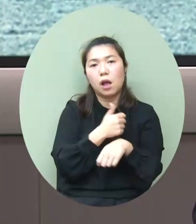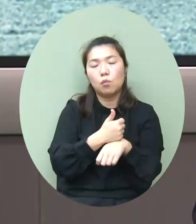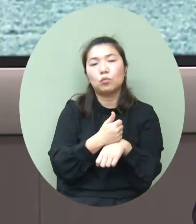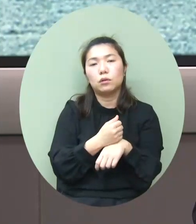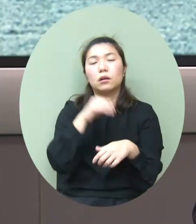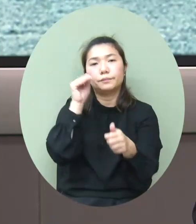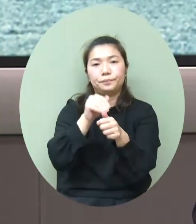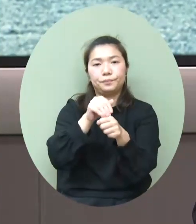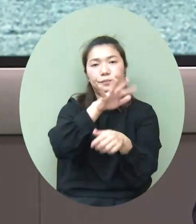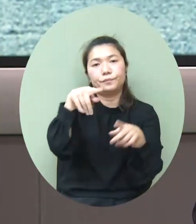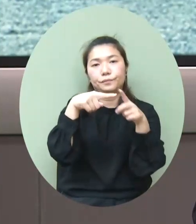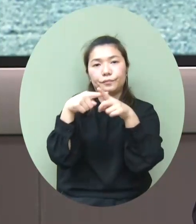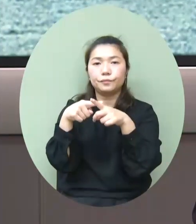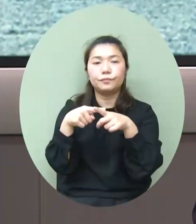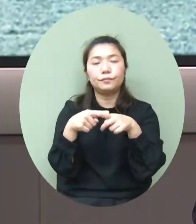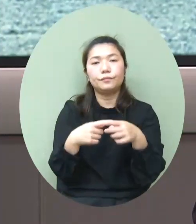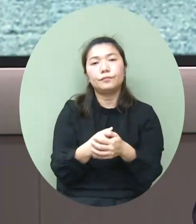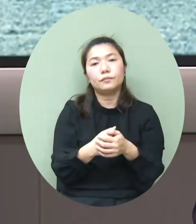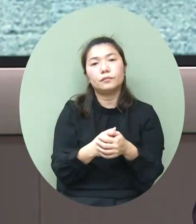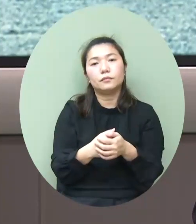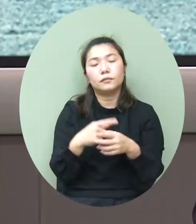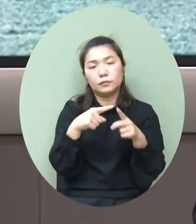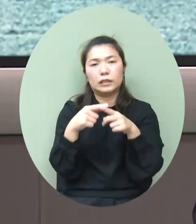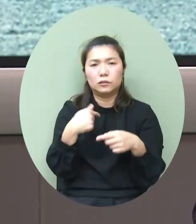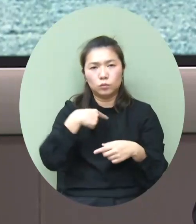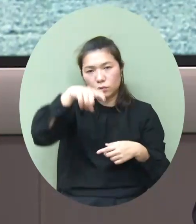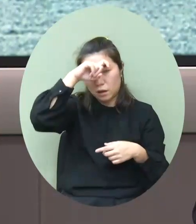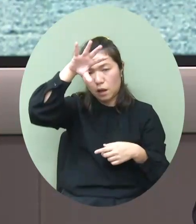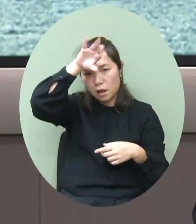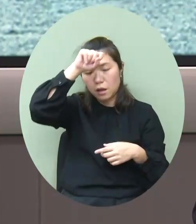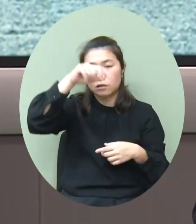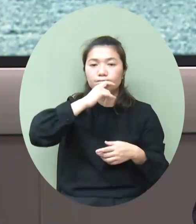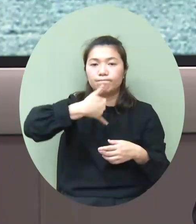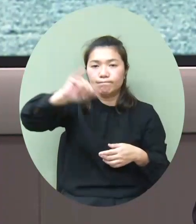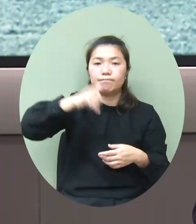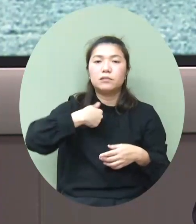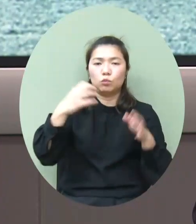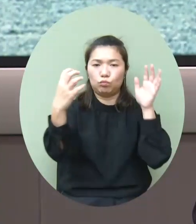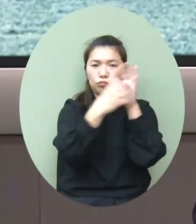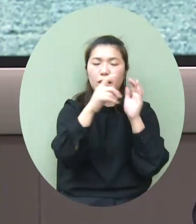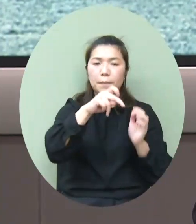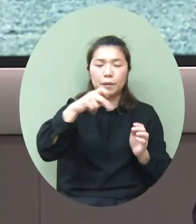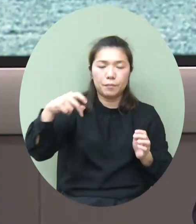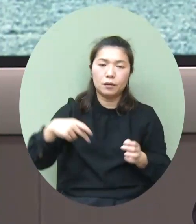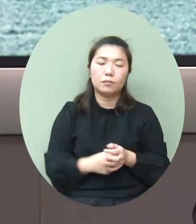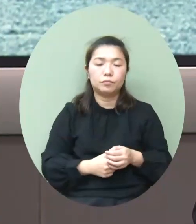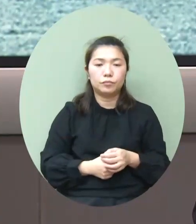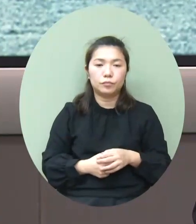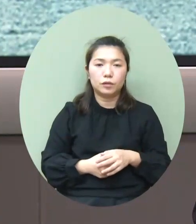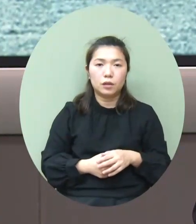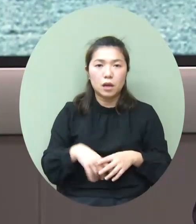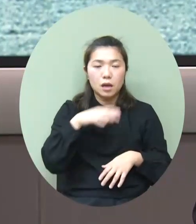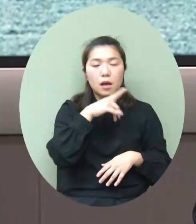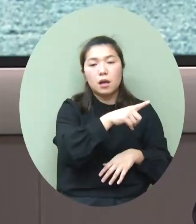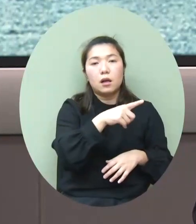也可能会透过安心出行通知市民。所以使用安心出行